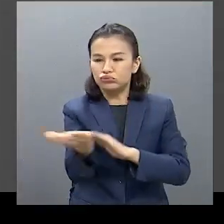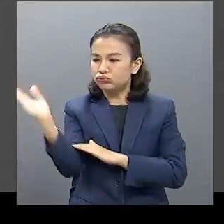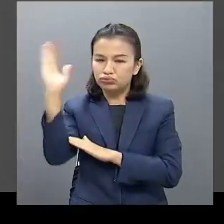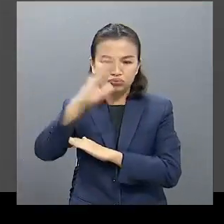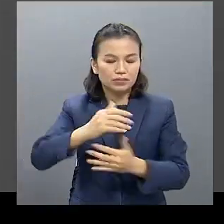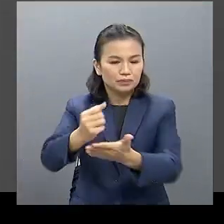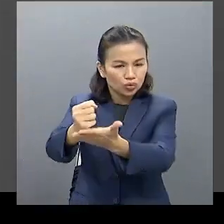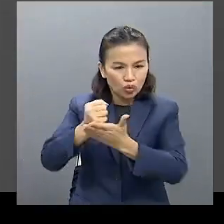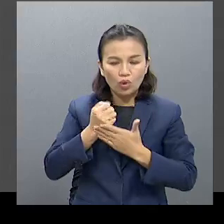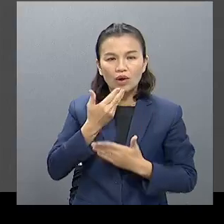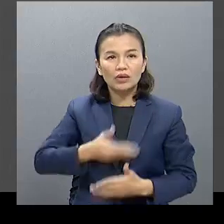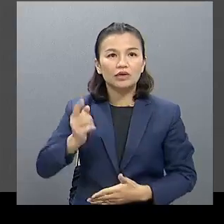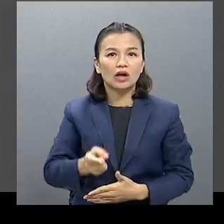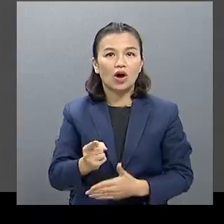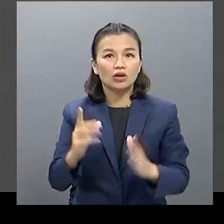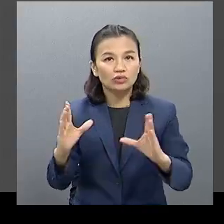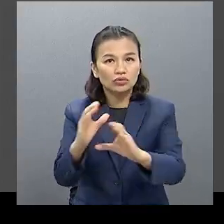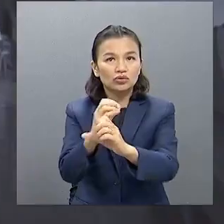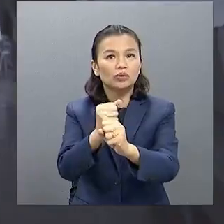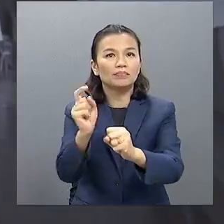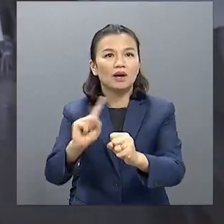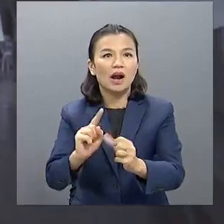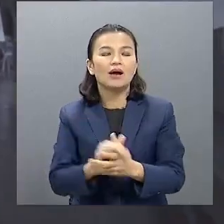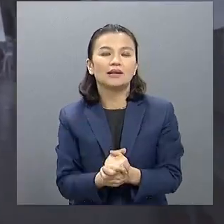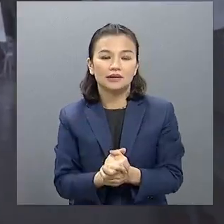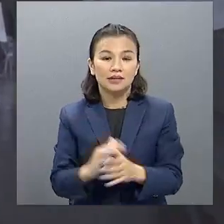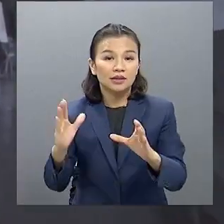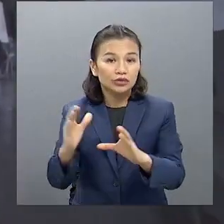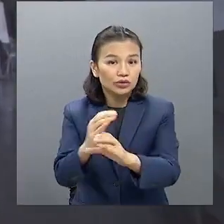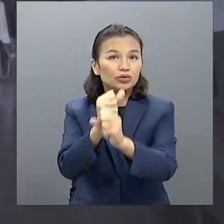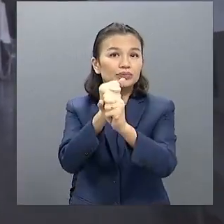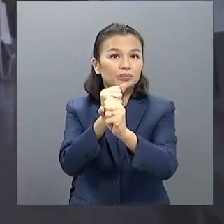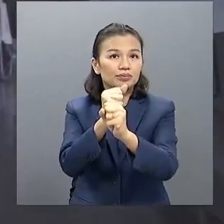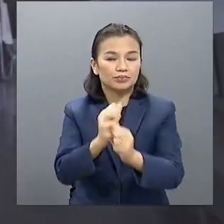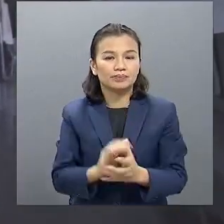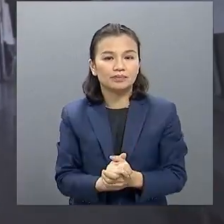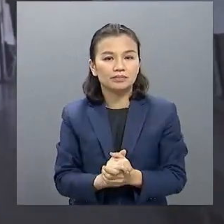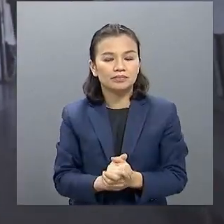งสรุปลงที่เราก็บอกว่าถ้าอย่างนั้นเราข